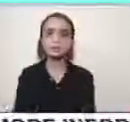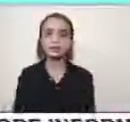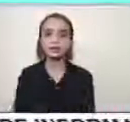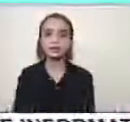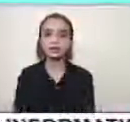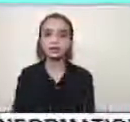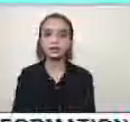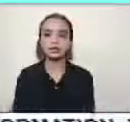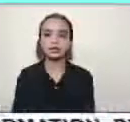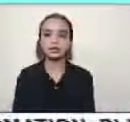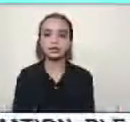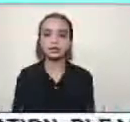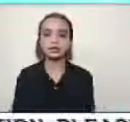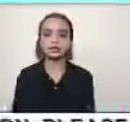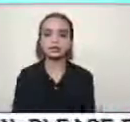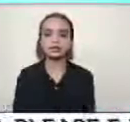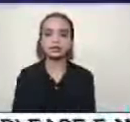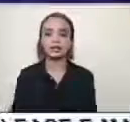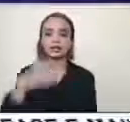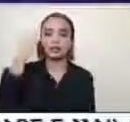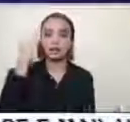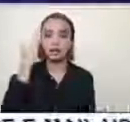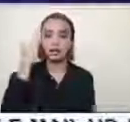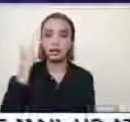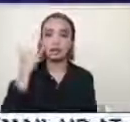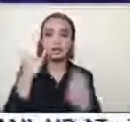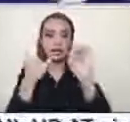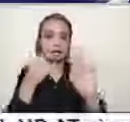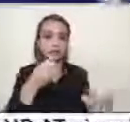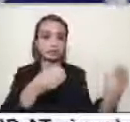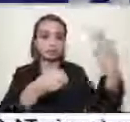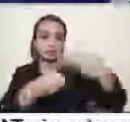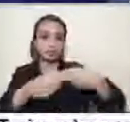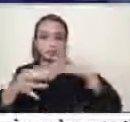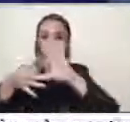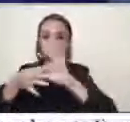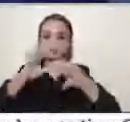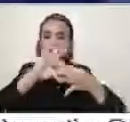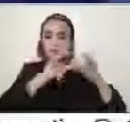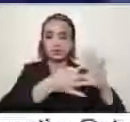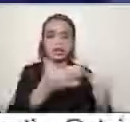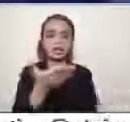susunod namang tututukan ng PSC ang paghahanda para sa Southeast Asian Games na